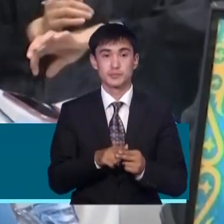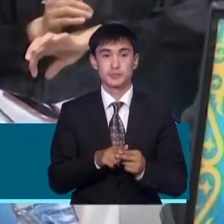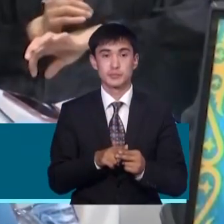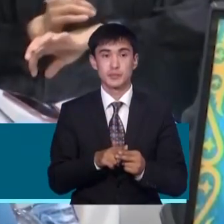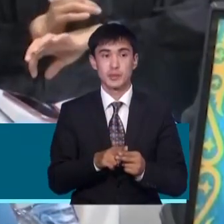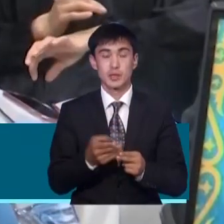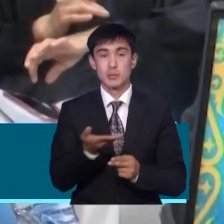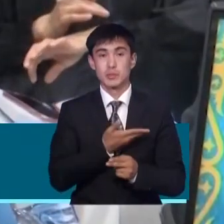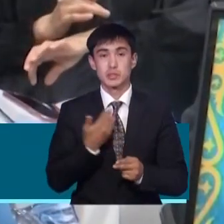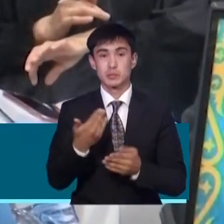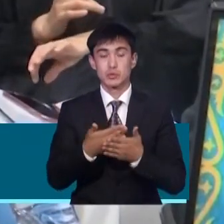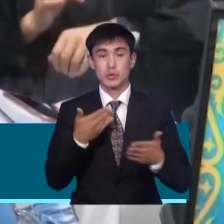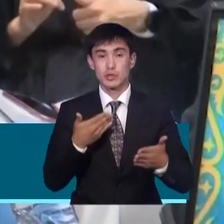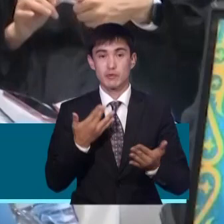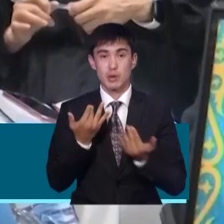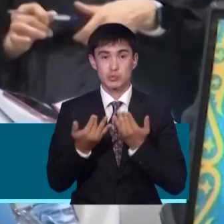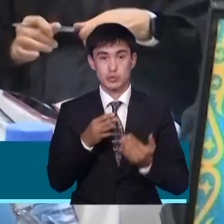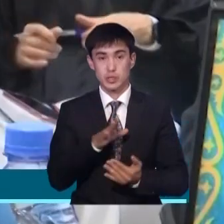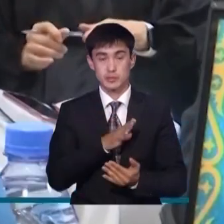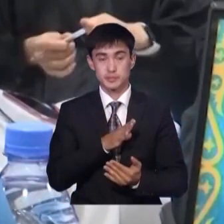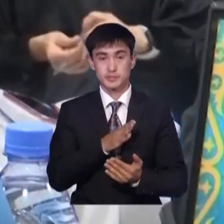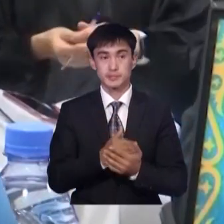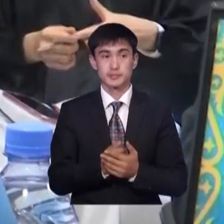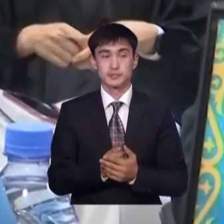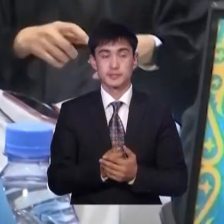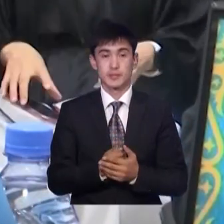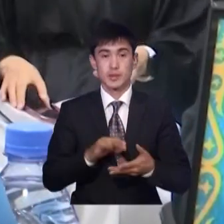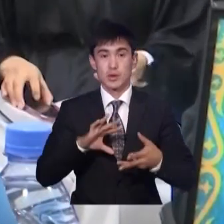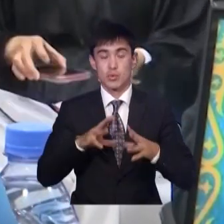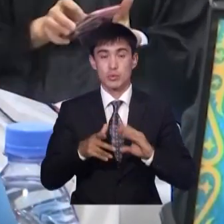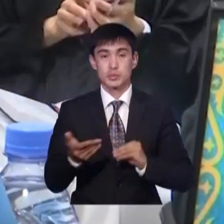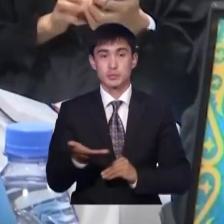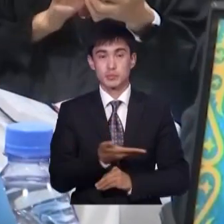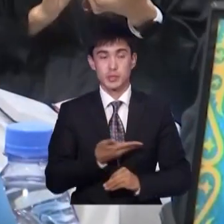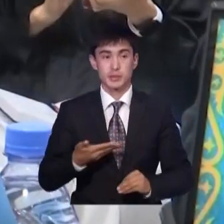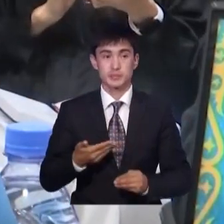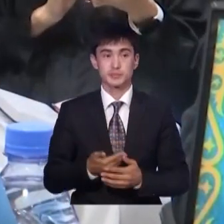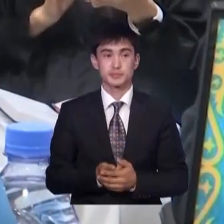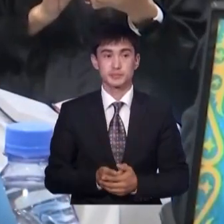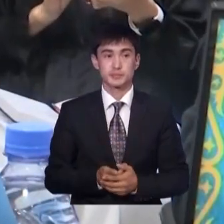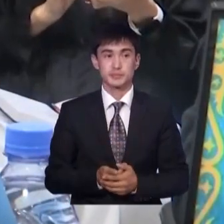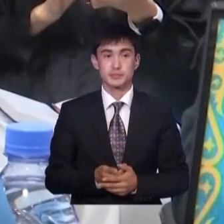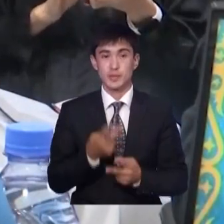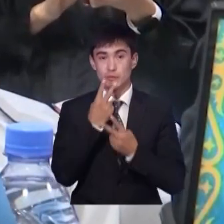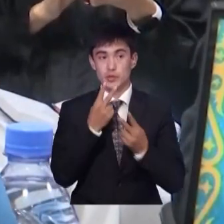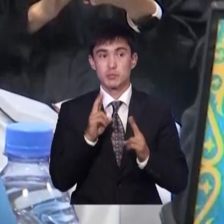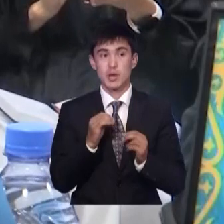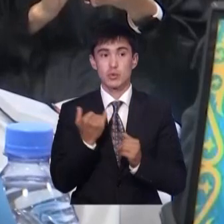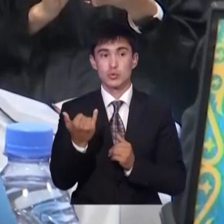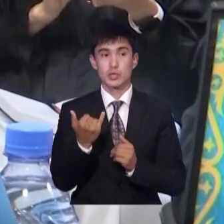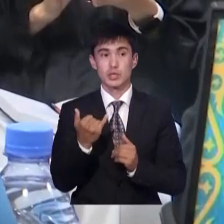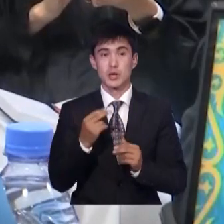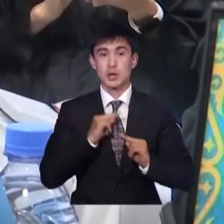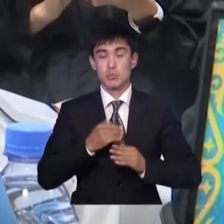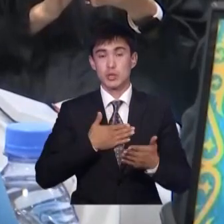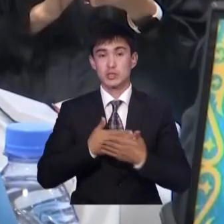мы с ними до этого договаривались. Вот, в общем-то, мы видим, как у них работа активно